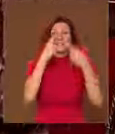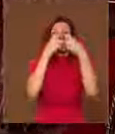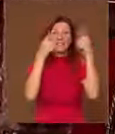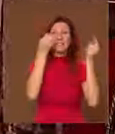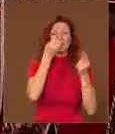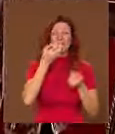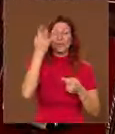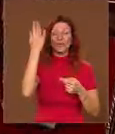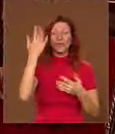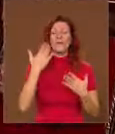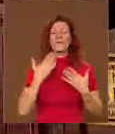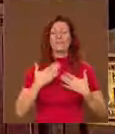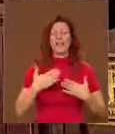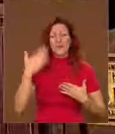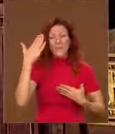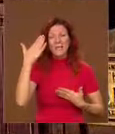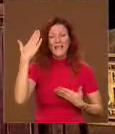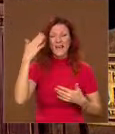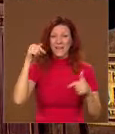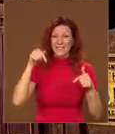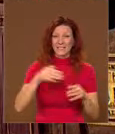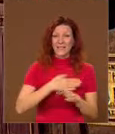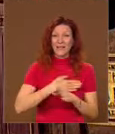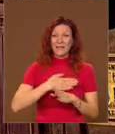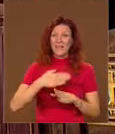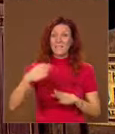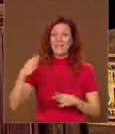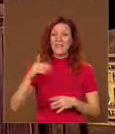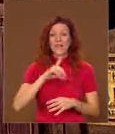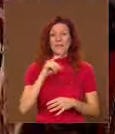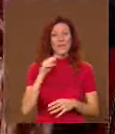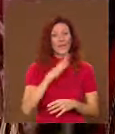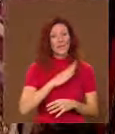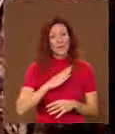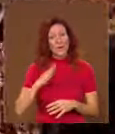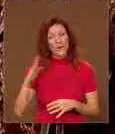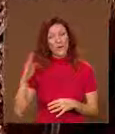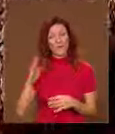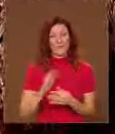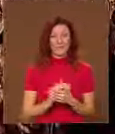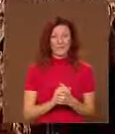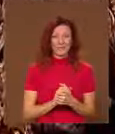сега и винаги. И во веки веков.